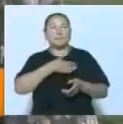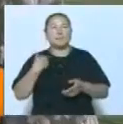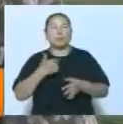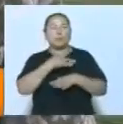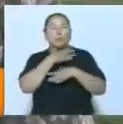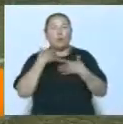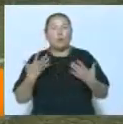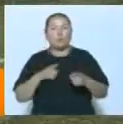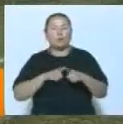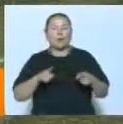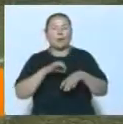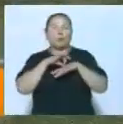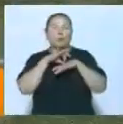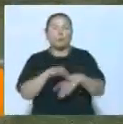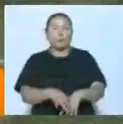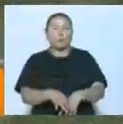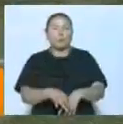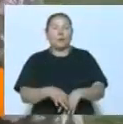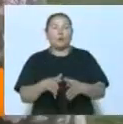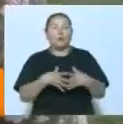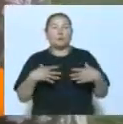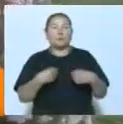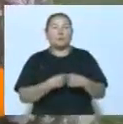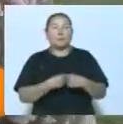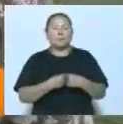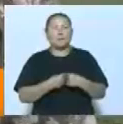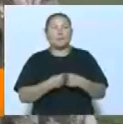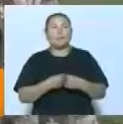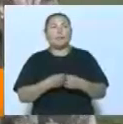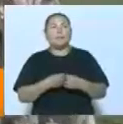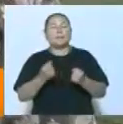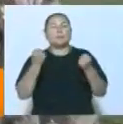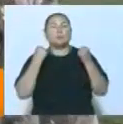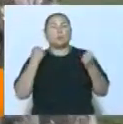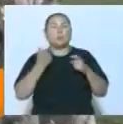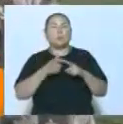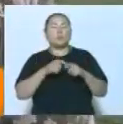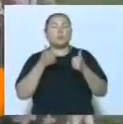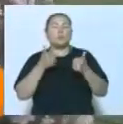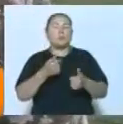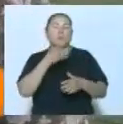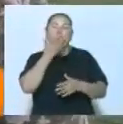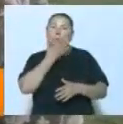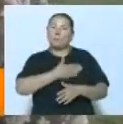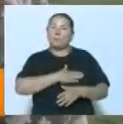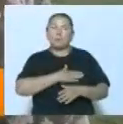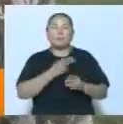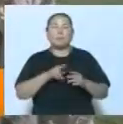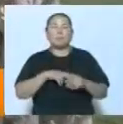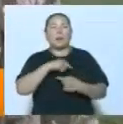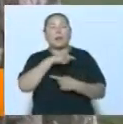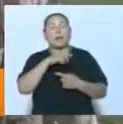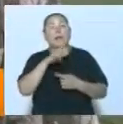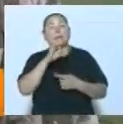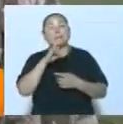көп деген шаралар өтті. Біздің отбасылық үлгідегі балалар ауылында балалар спортты өте жақсы көреді. Біз осы Каспи